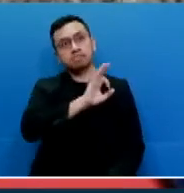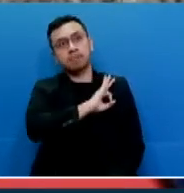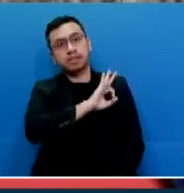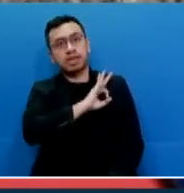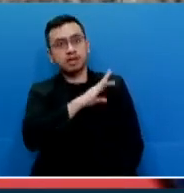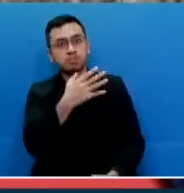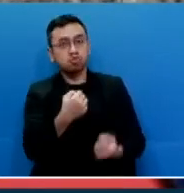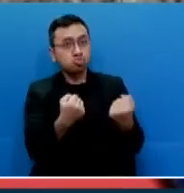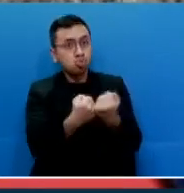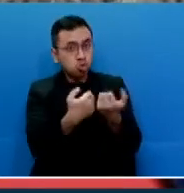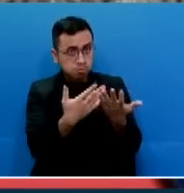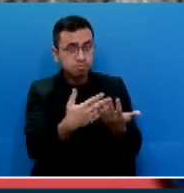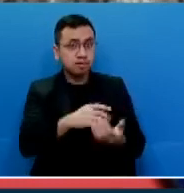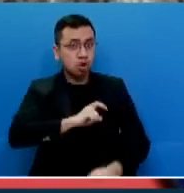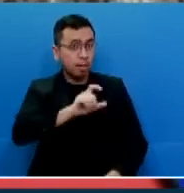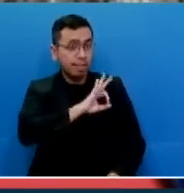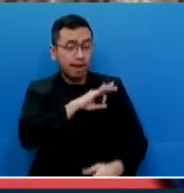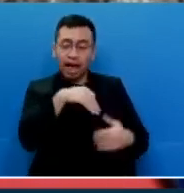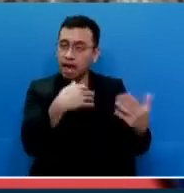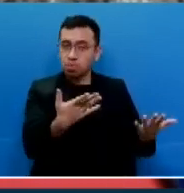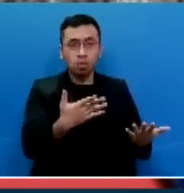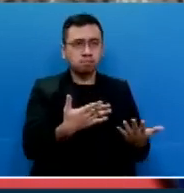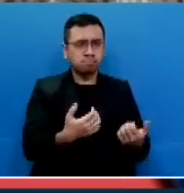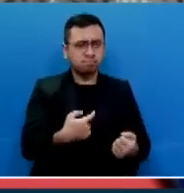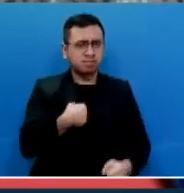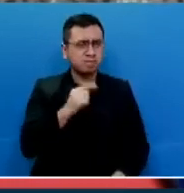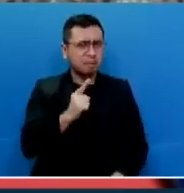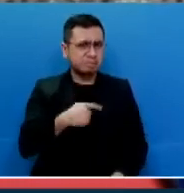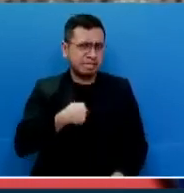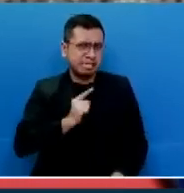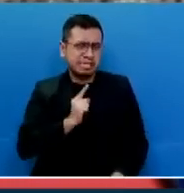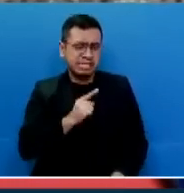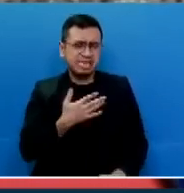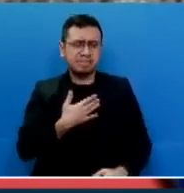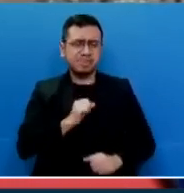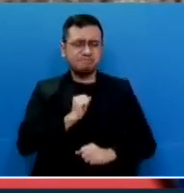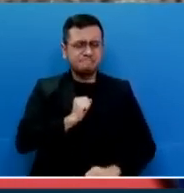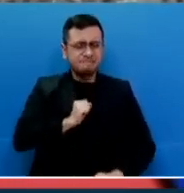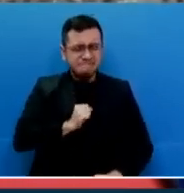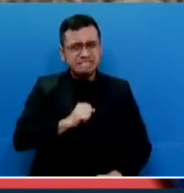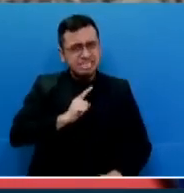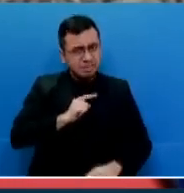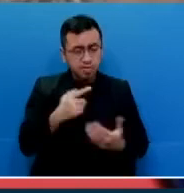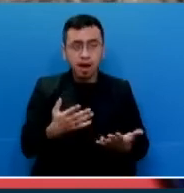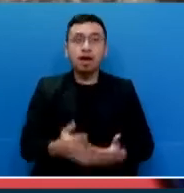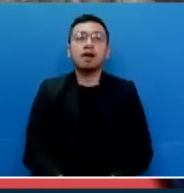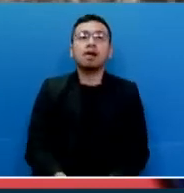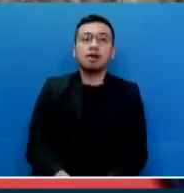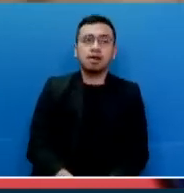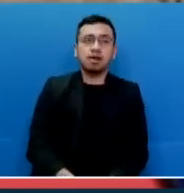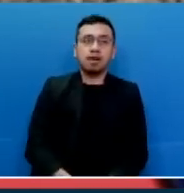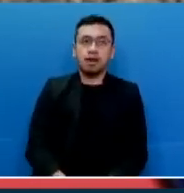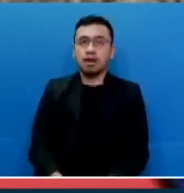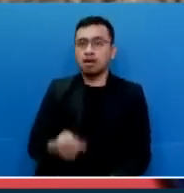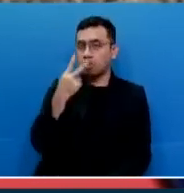dirinya sendiri personal sekali saya pikir ya kalau kita lihat eh apa gambar di TV Bagaimana muka